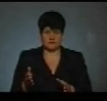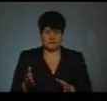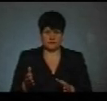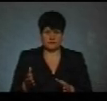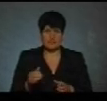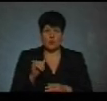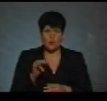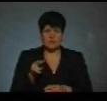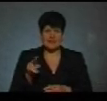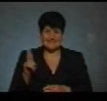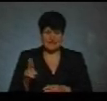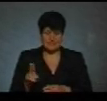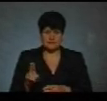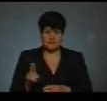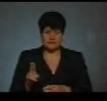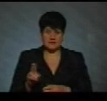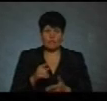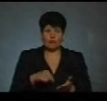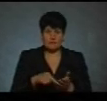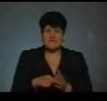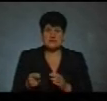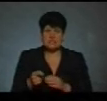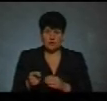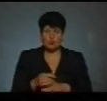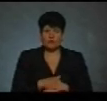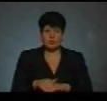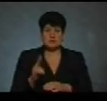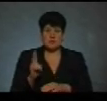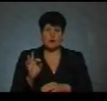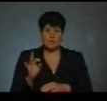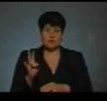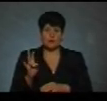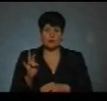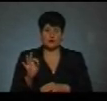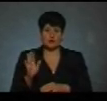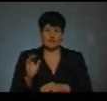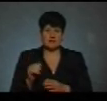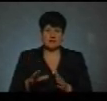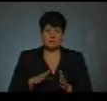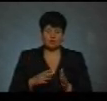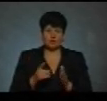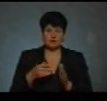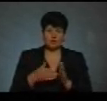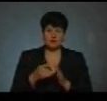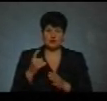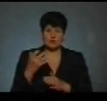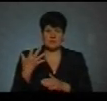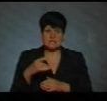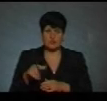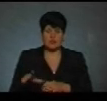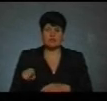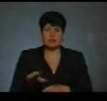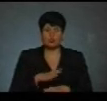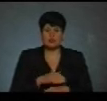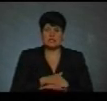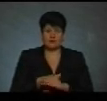Навіть УПЦ в місті Тернополі по вулиці Коновальця, де було до 150 осіб, але вони знаходились на вулиці